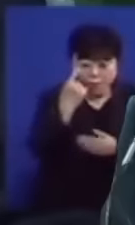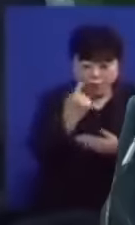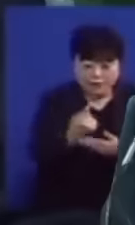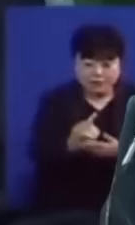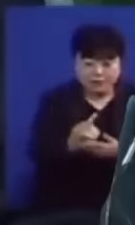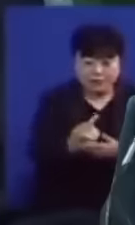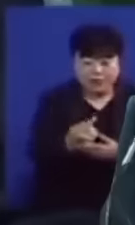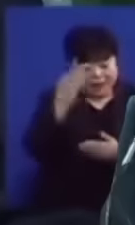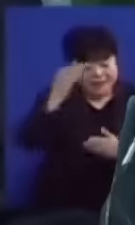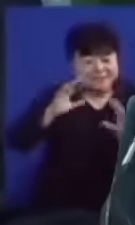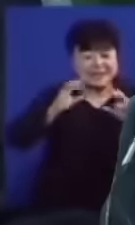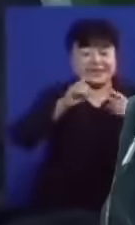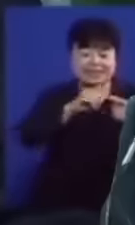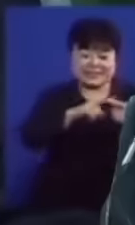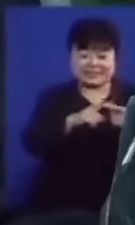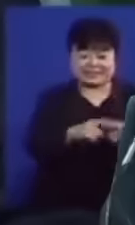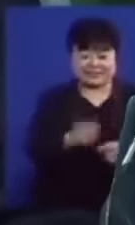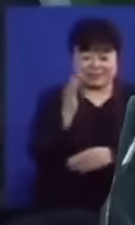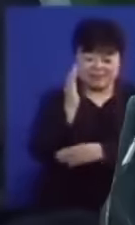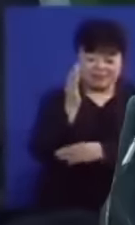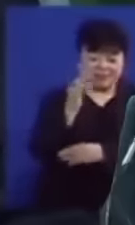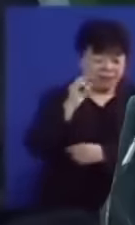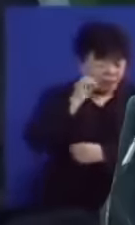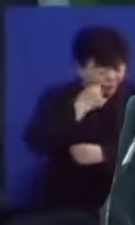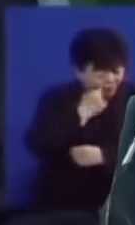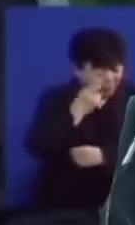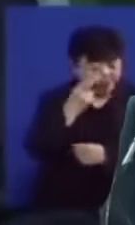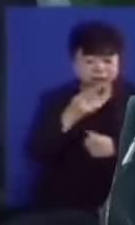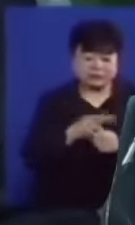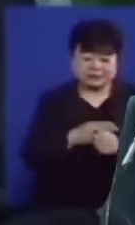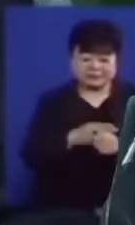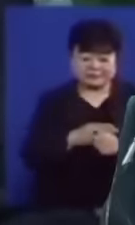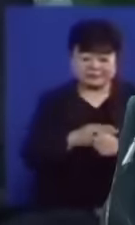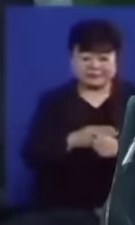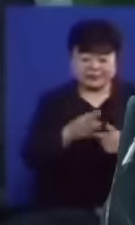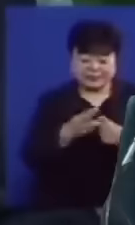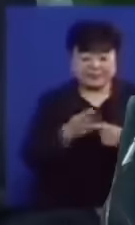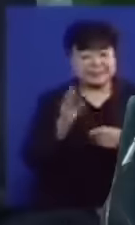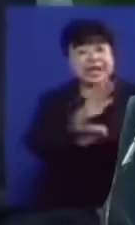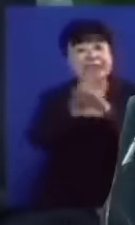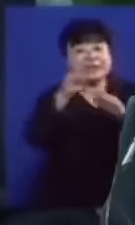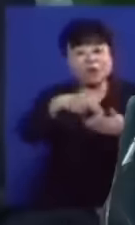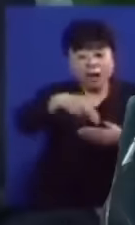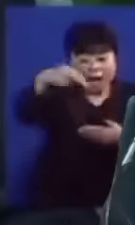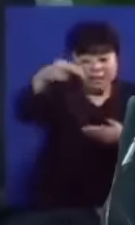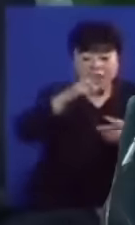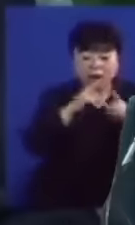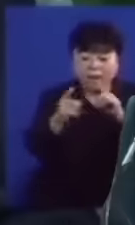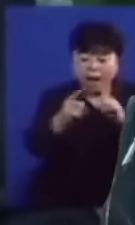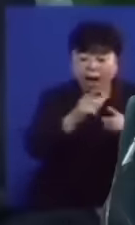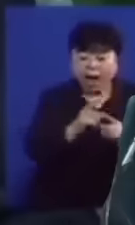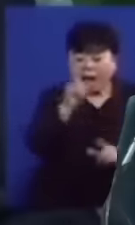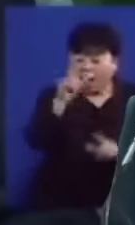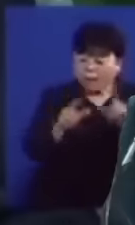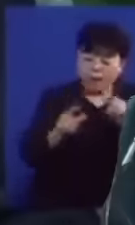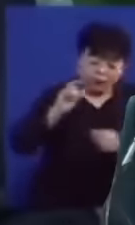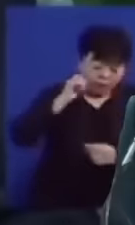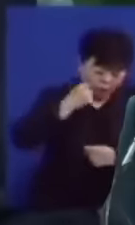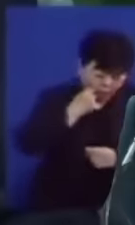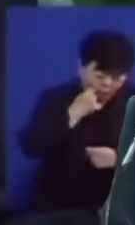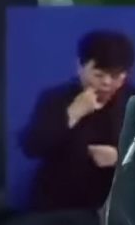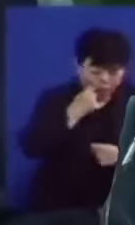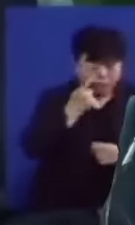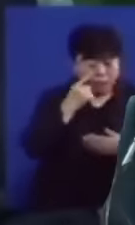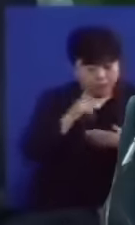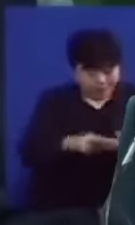대한 이야기를 말로서 표현할 수 없습니다. 바울 선생은 셋째 하늘에 올라가서 말로서 표현할 수 없는 것을